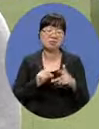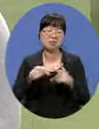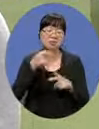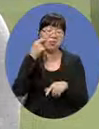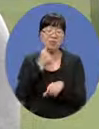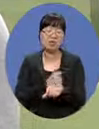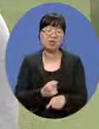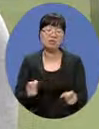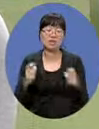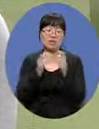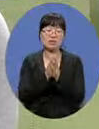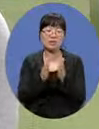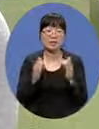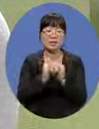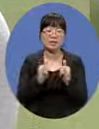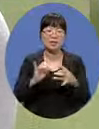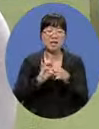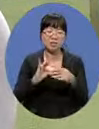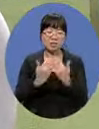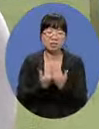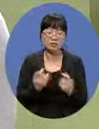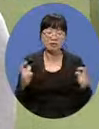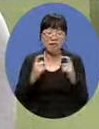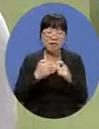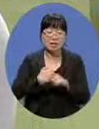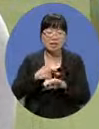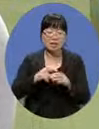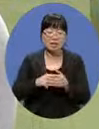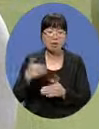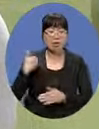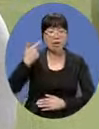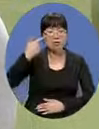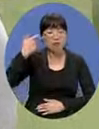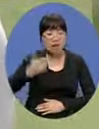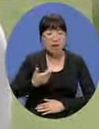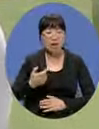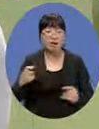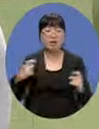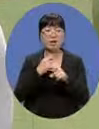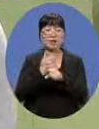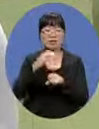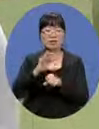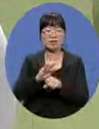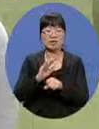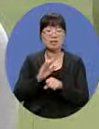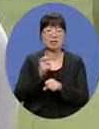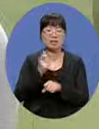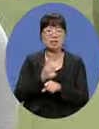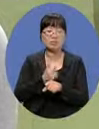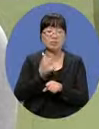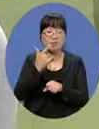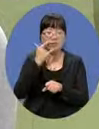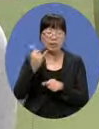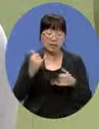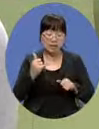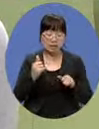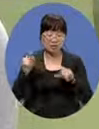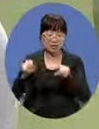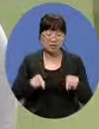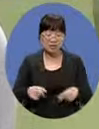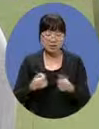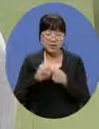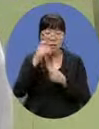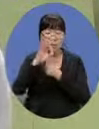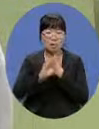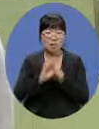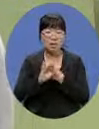모든 싸움은 그래요. 인간관계의 모든 싸움은 왜 내 마음 몰라주냐의 싸움이에요. 근데 적어도 부모와 아이 간의 싸움에서는 부모가